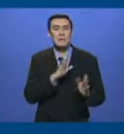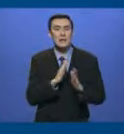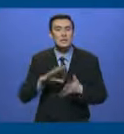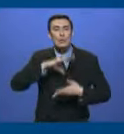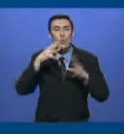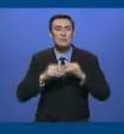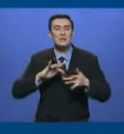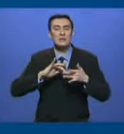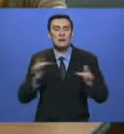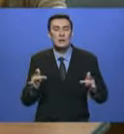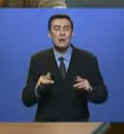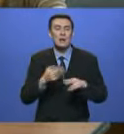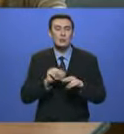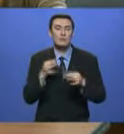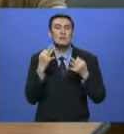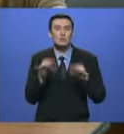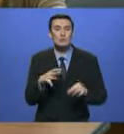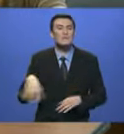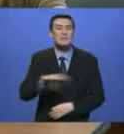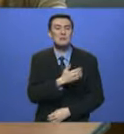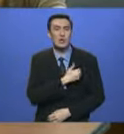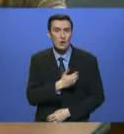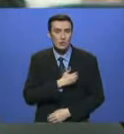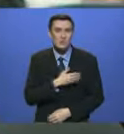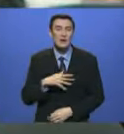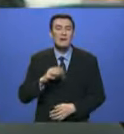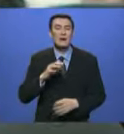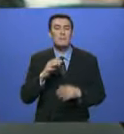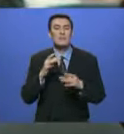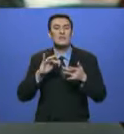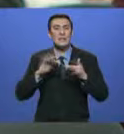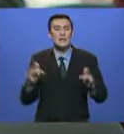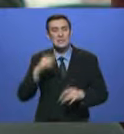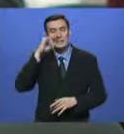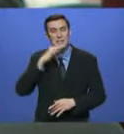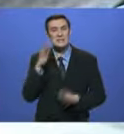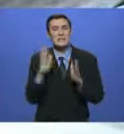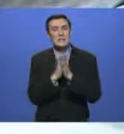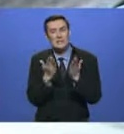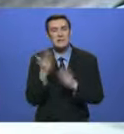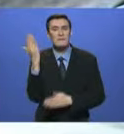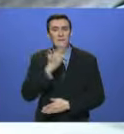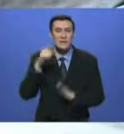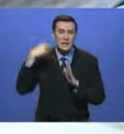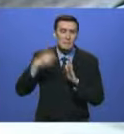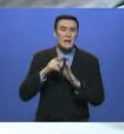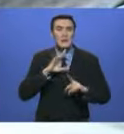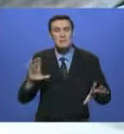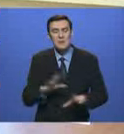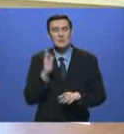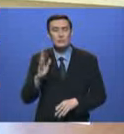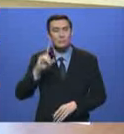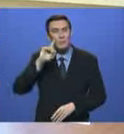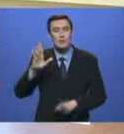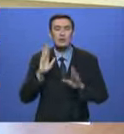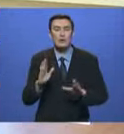общий интернет-портал, который был бы доступен всем желающим. Во всемирной паутине казахстанские книги, фильмы и песни могут стать популярными не только в нашей